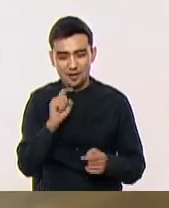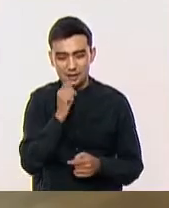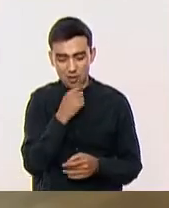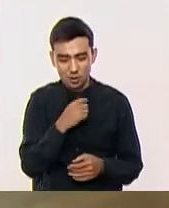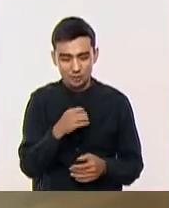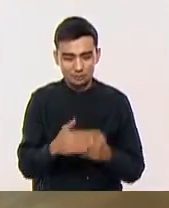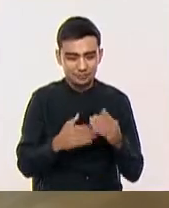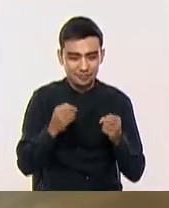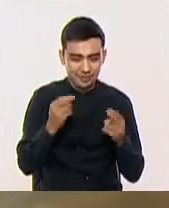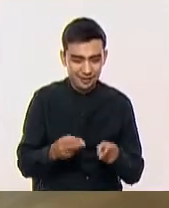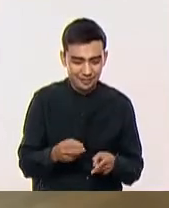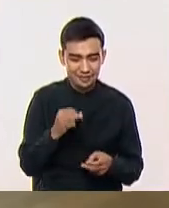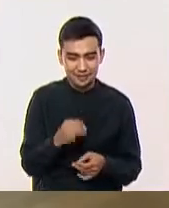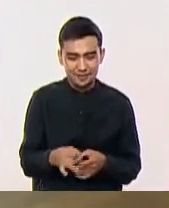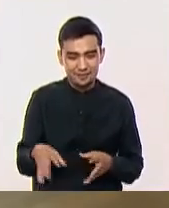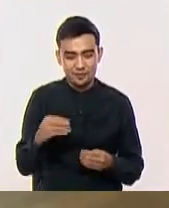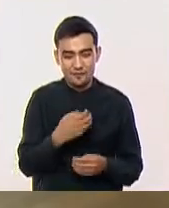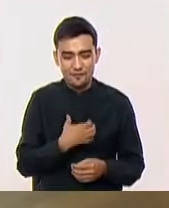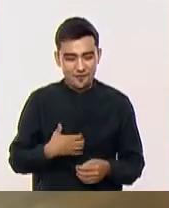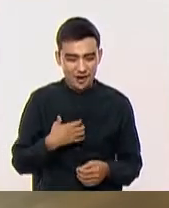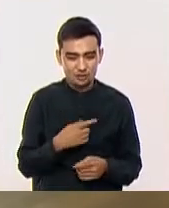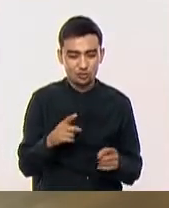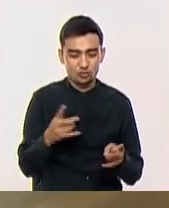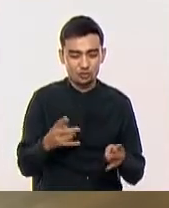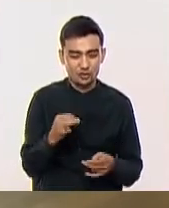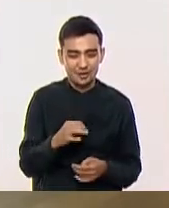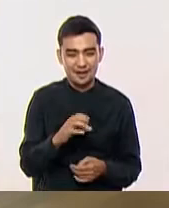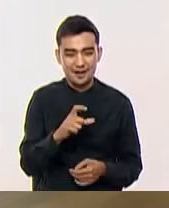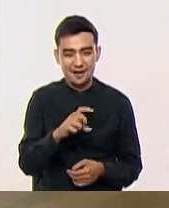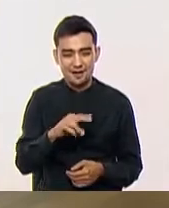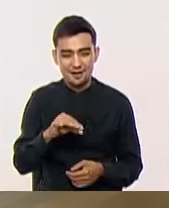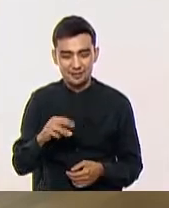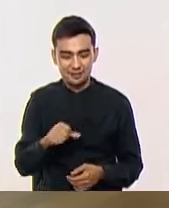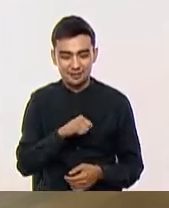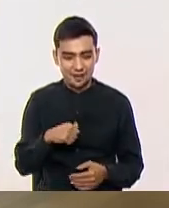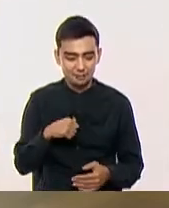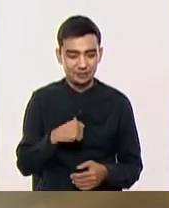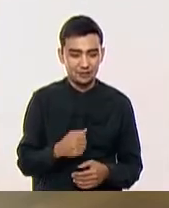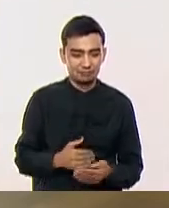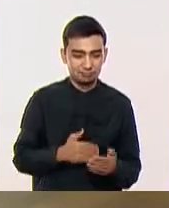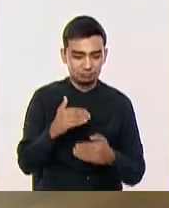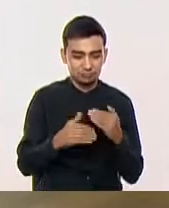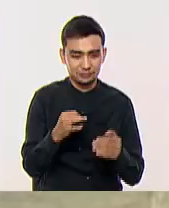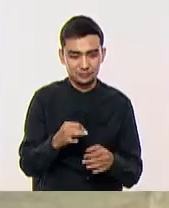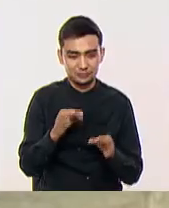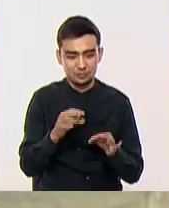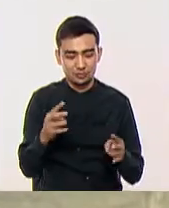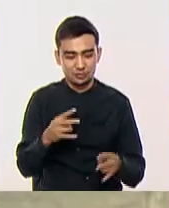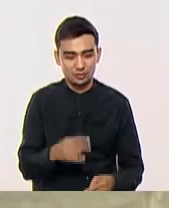экономикалық ілгерілеу болуы үшін қажетті дүниелерді саяси элитаға өзі алдыға шығып айтып отыру керек